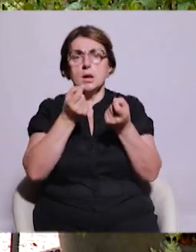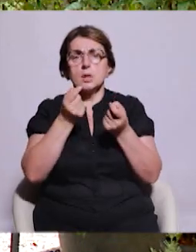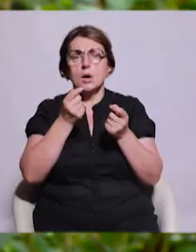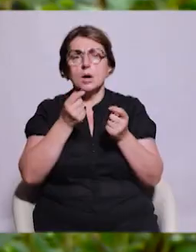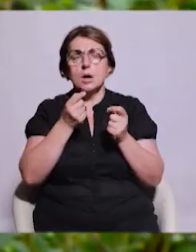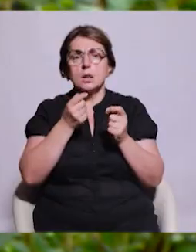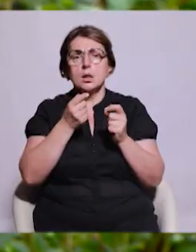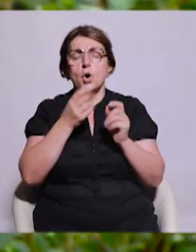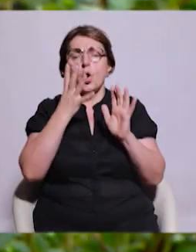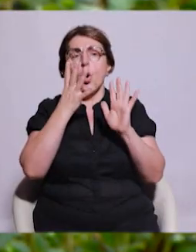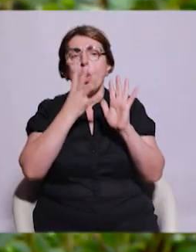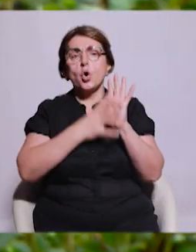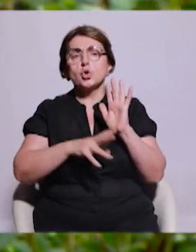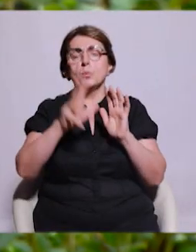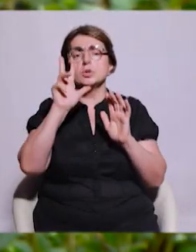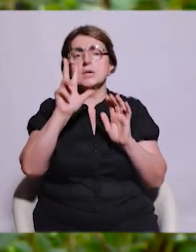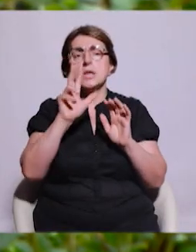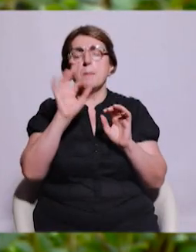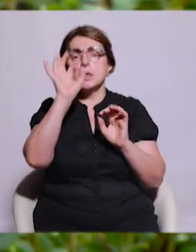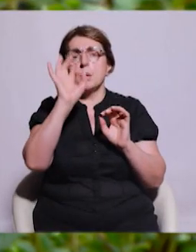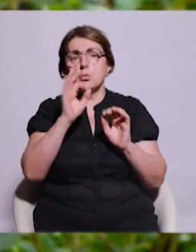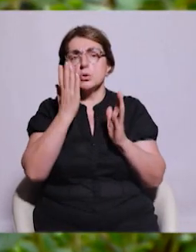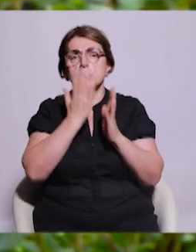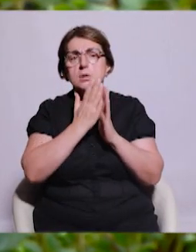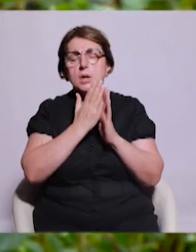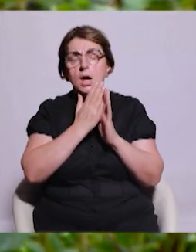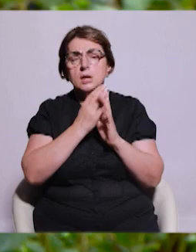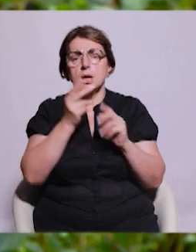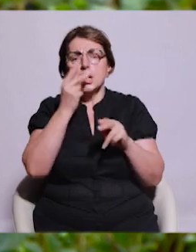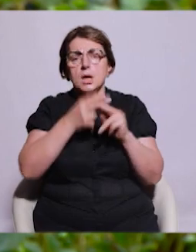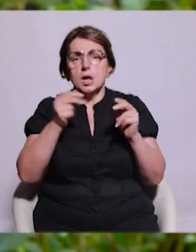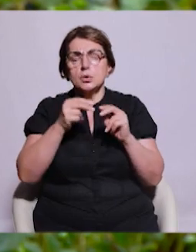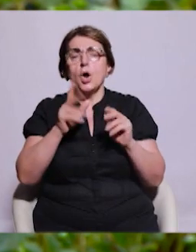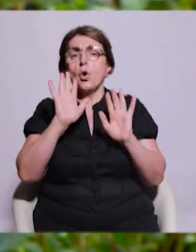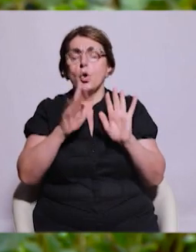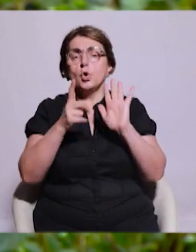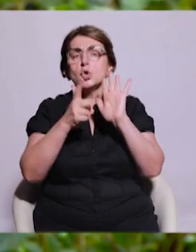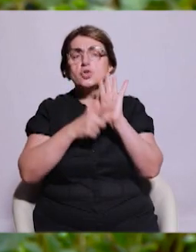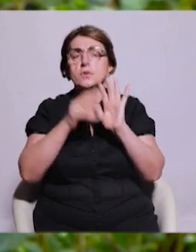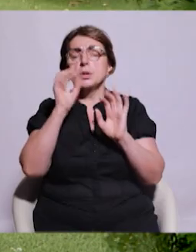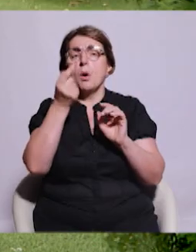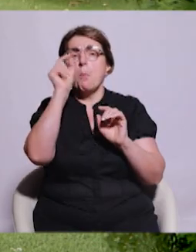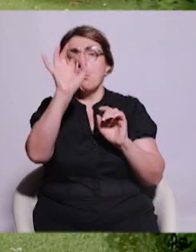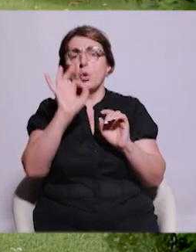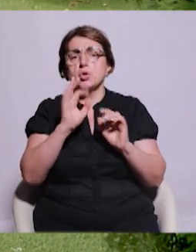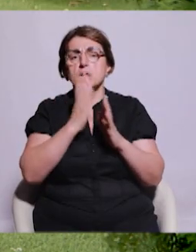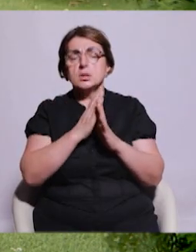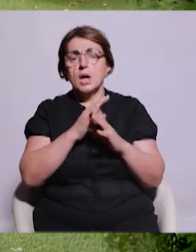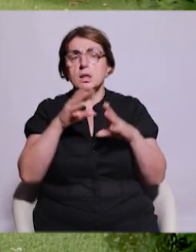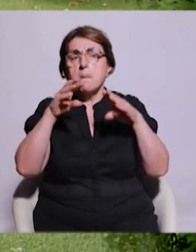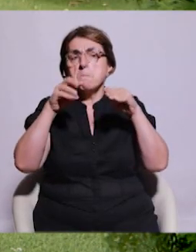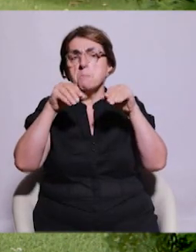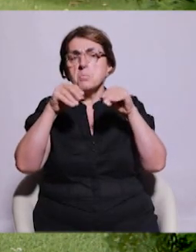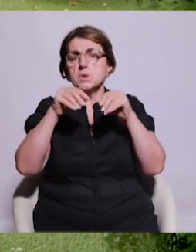წარმოიდგინეთ, 93% ყინულის ნაწილაკებია, მხოლოდ 7% მტვერი და ქვები. სატურნის